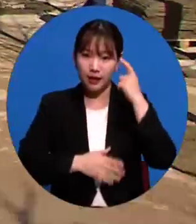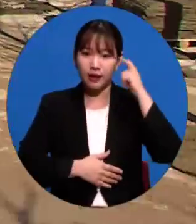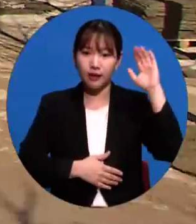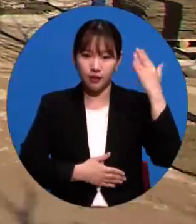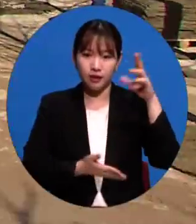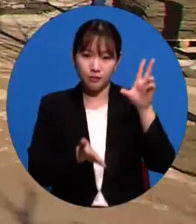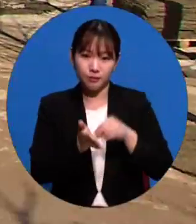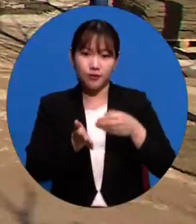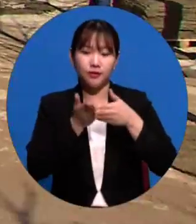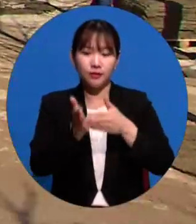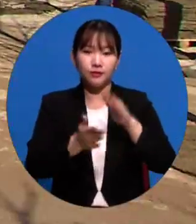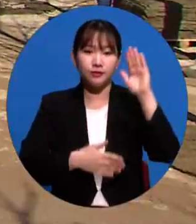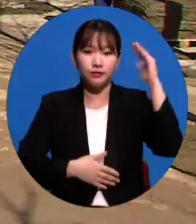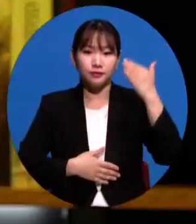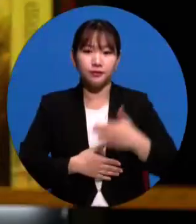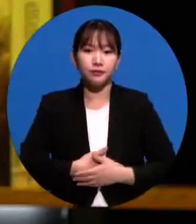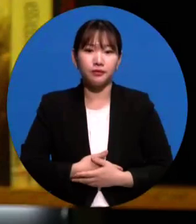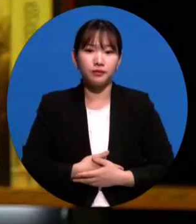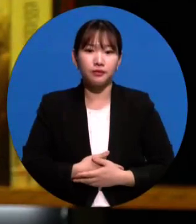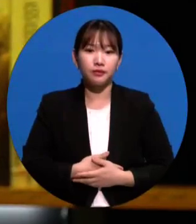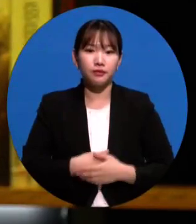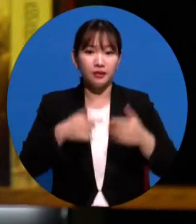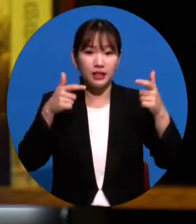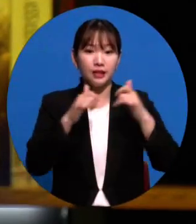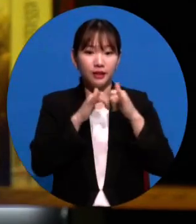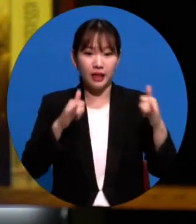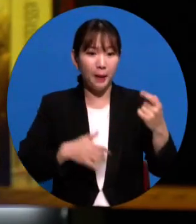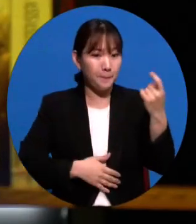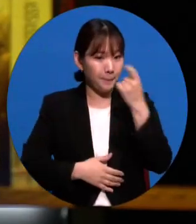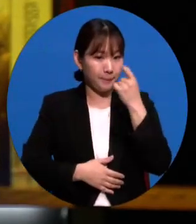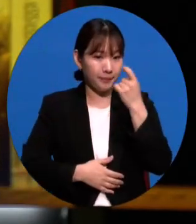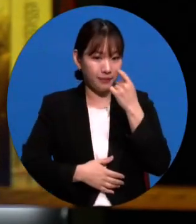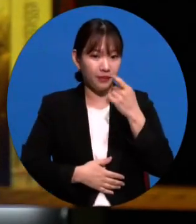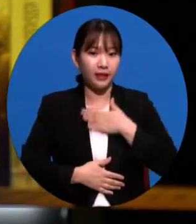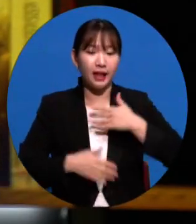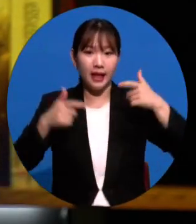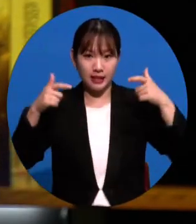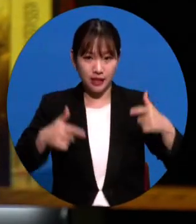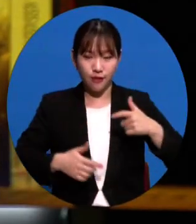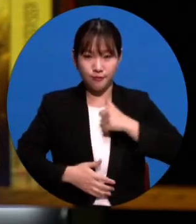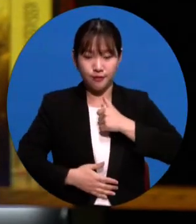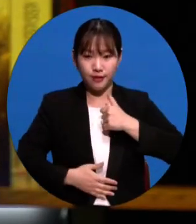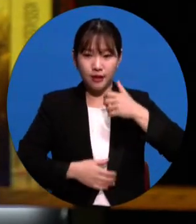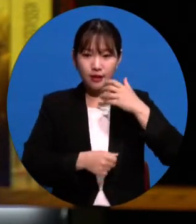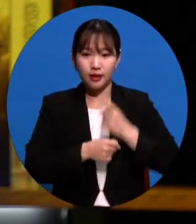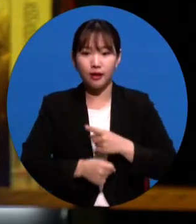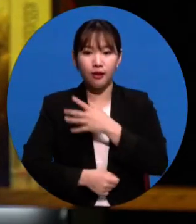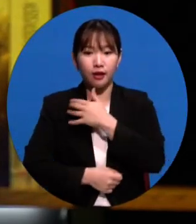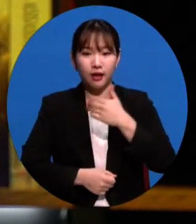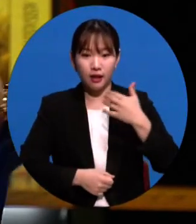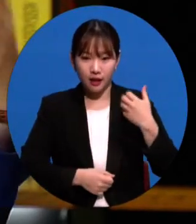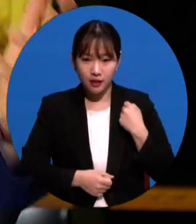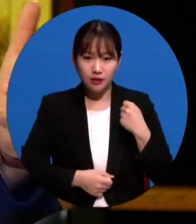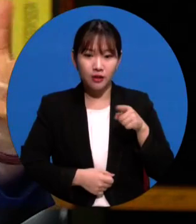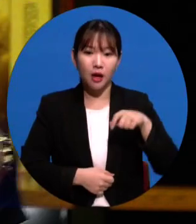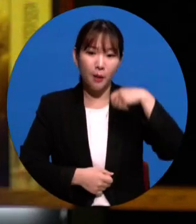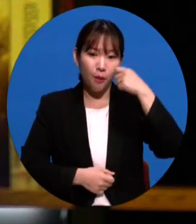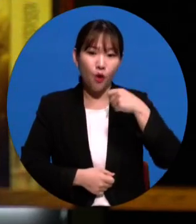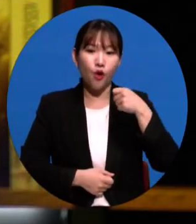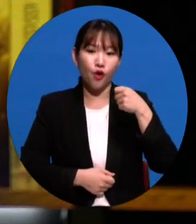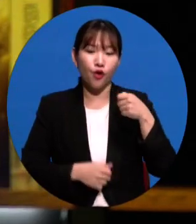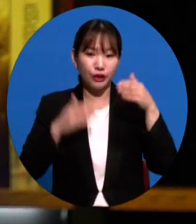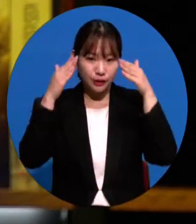한다는 지적이 제기됐습니다. 지역민이 학습해서 내 지역의 정체성을 가지고 이것을 먹거리로 가지고